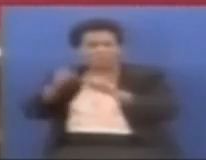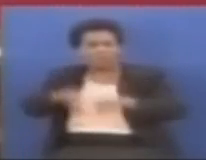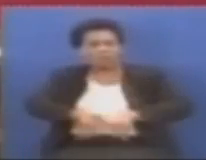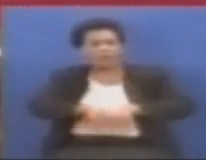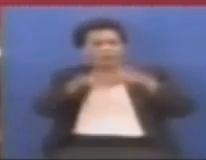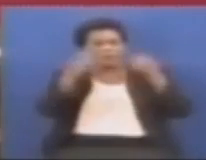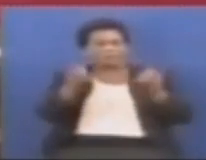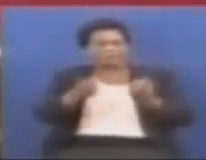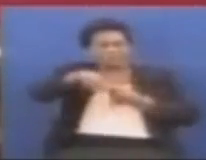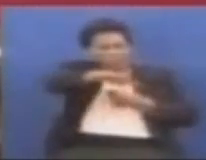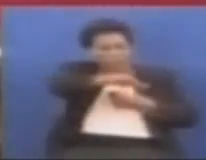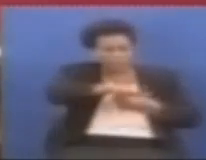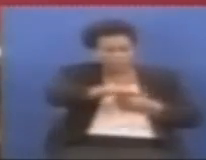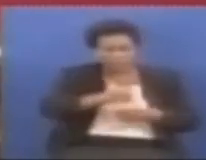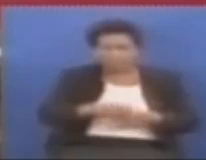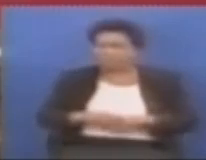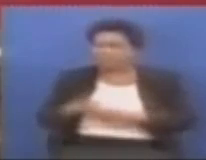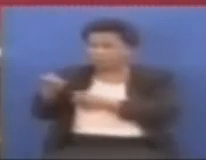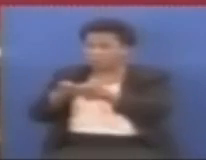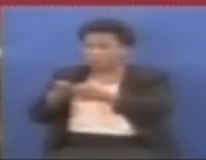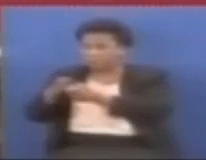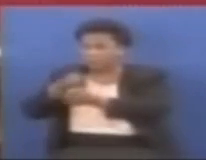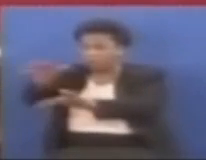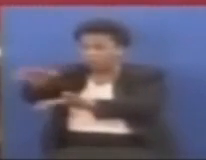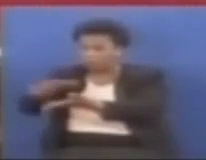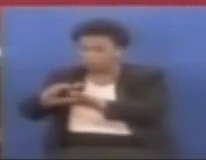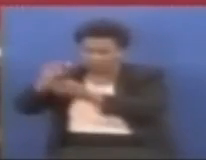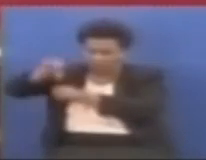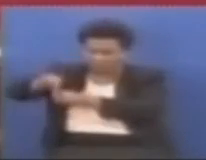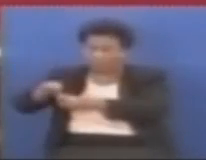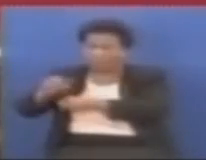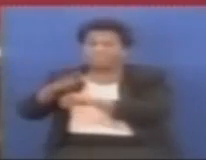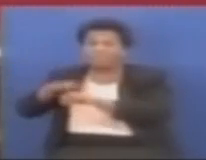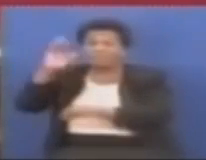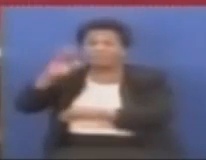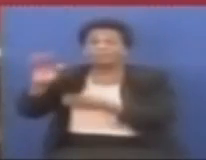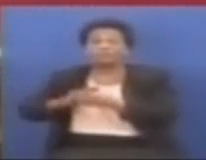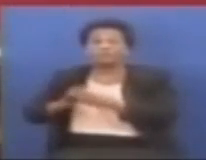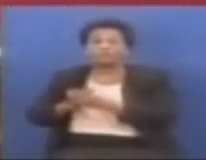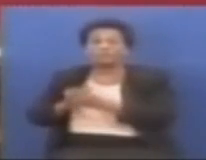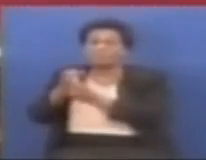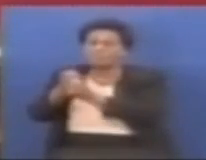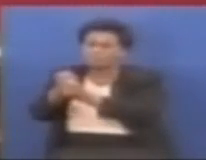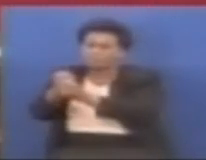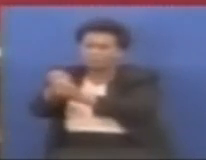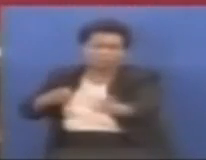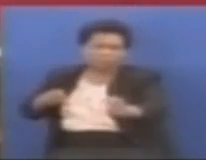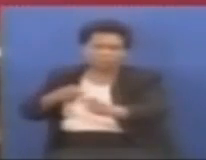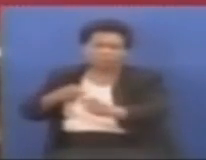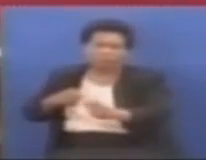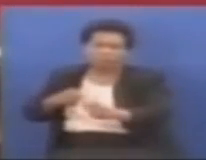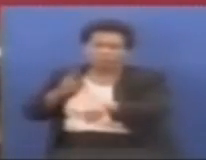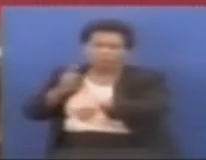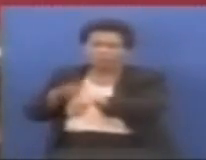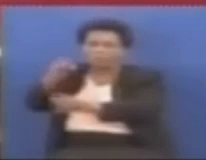sana kwa majibu hayo waheshimiwa. Hakuna haja ya maswali ya nyongeza, tunaendelea.